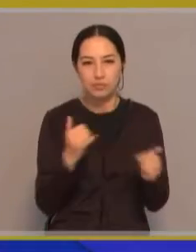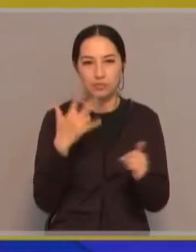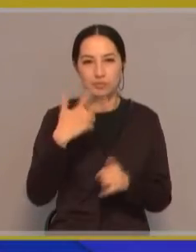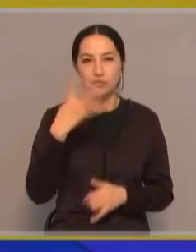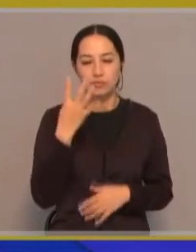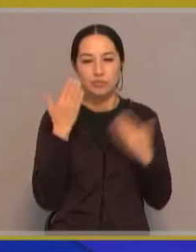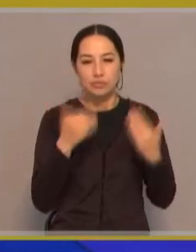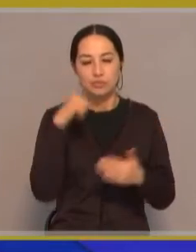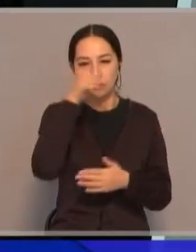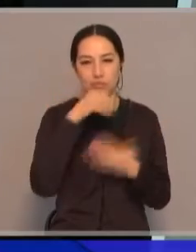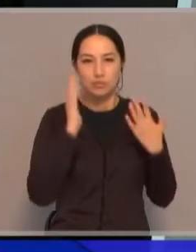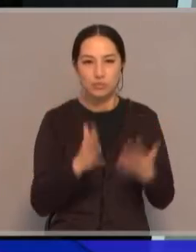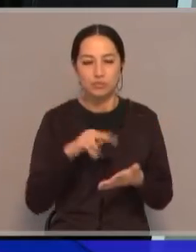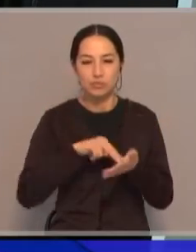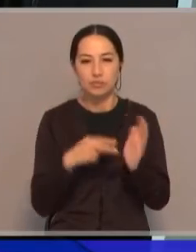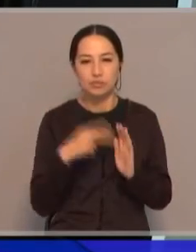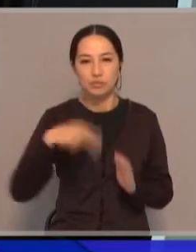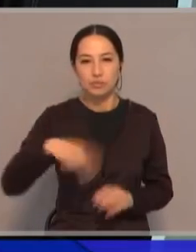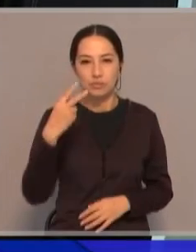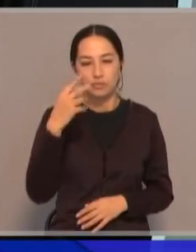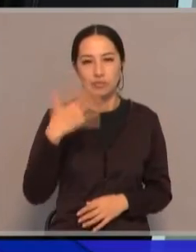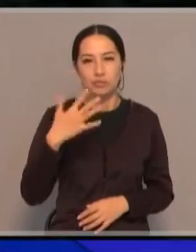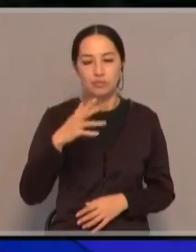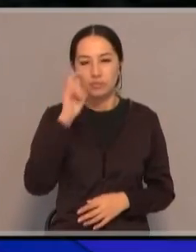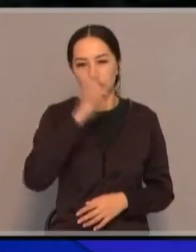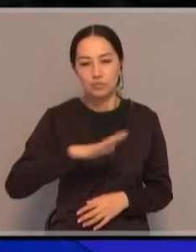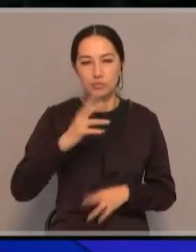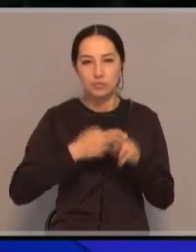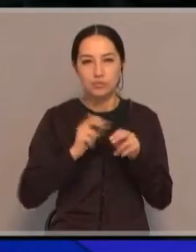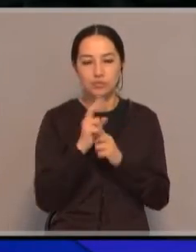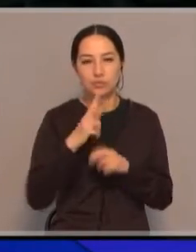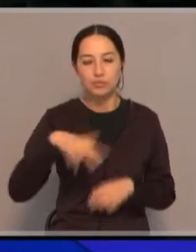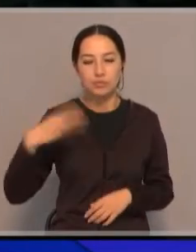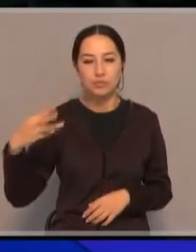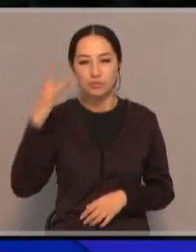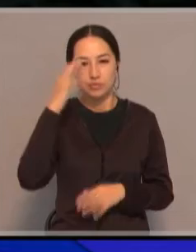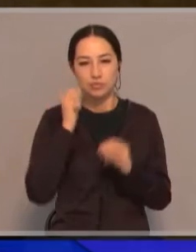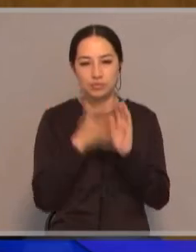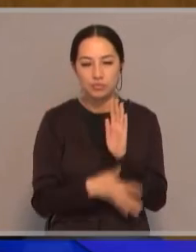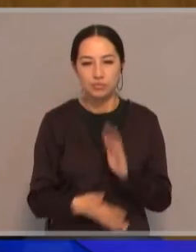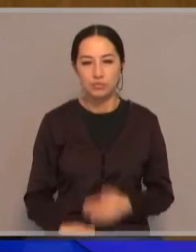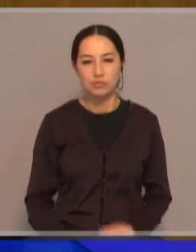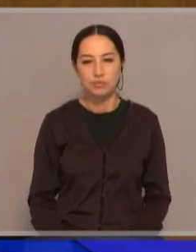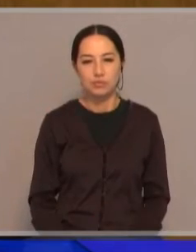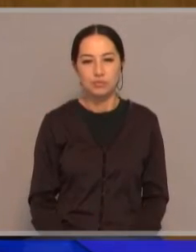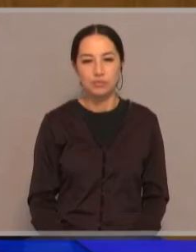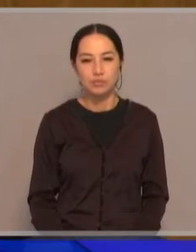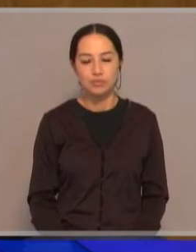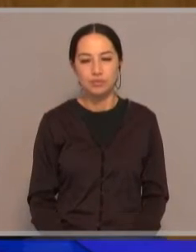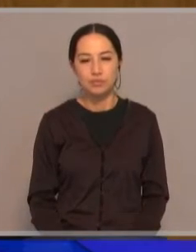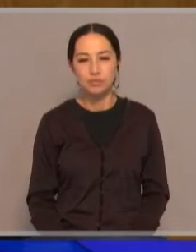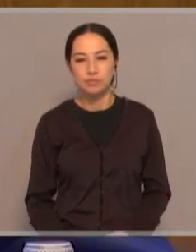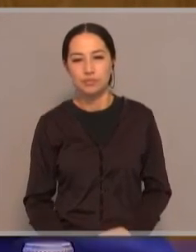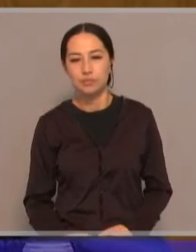нысан бейлға өтпелі. 2022 жылға 50 нысанның құрылысына 12 млрденге қар жұмысалады. Бұл қазберкесіге метілдер.